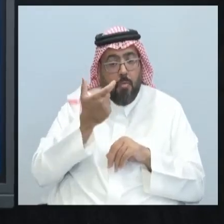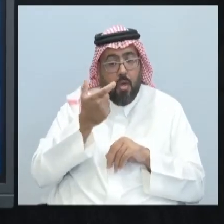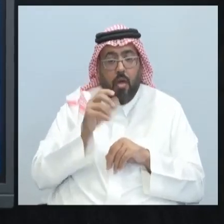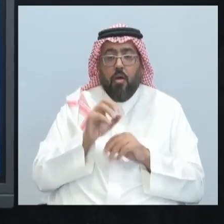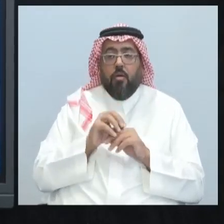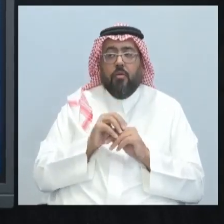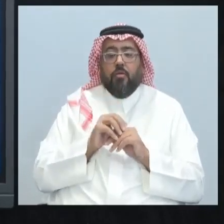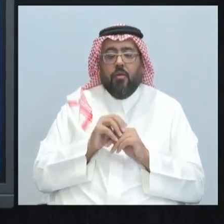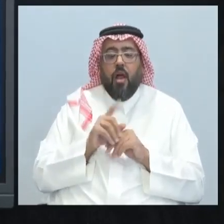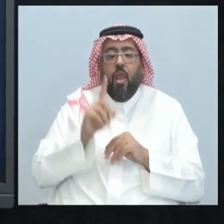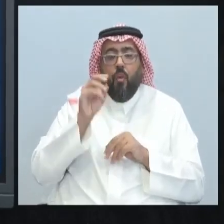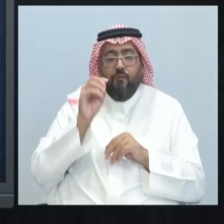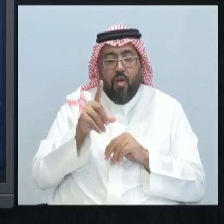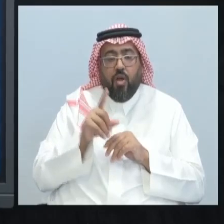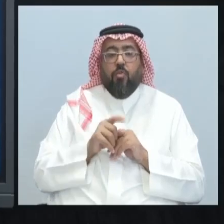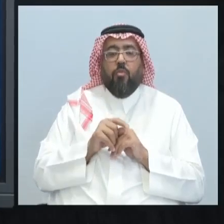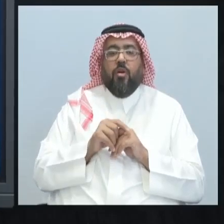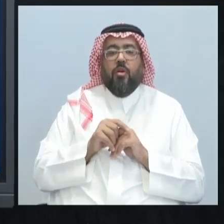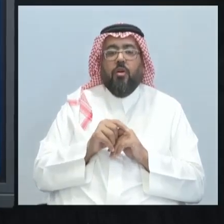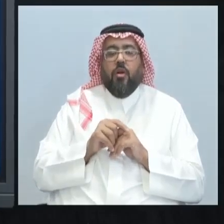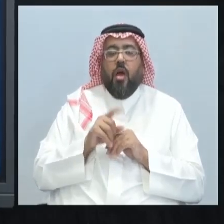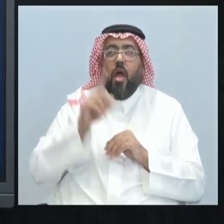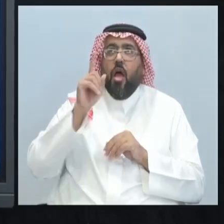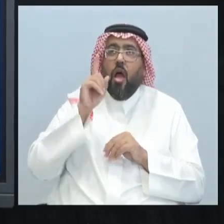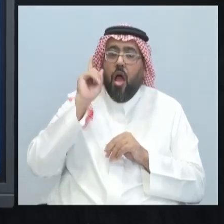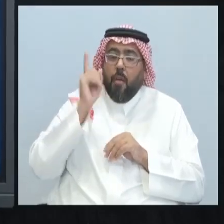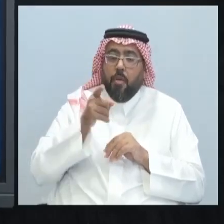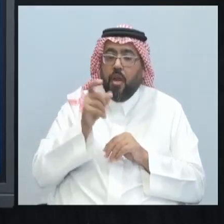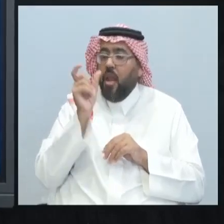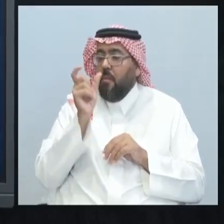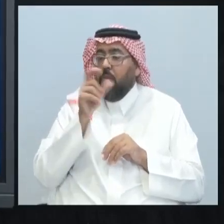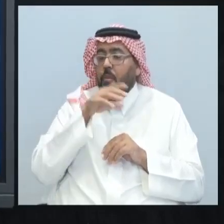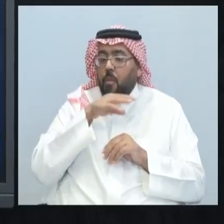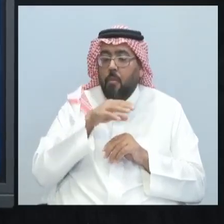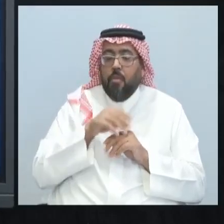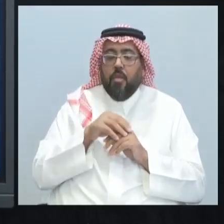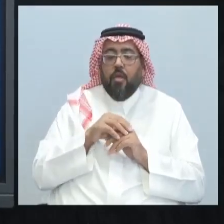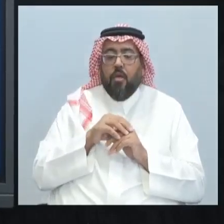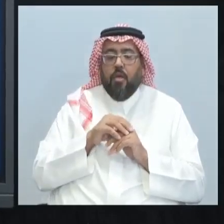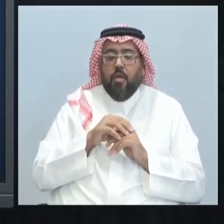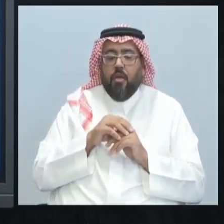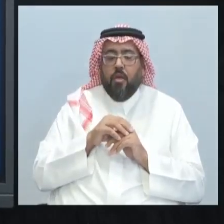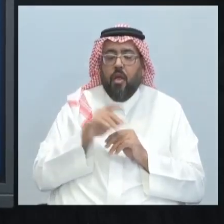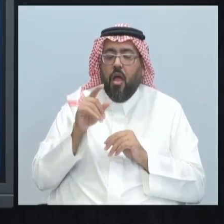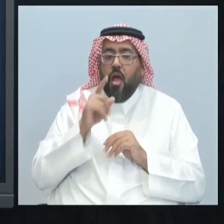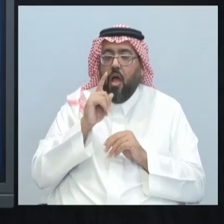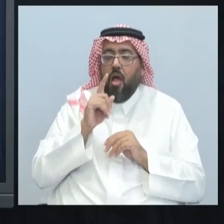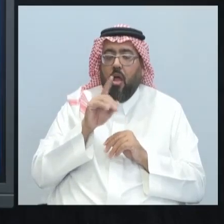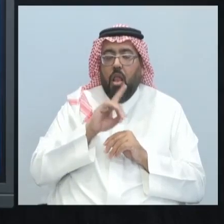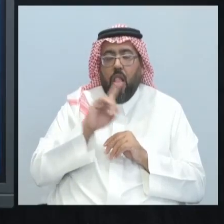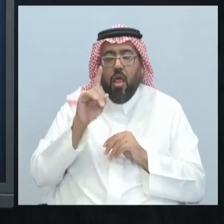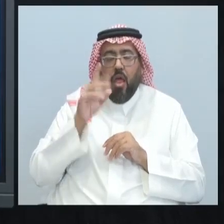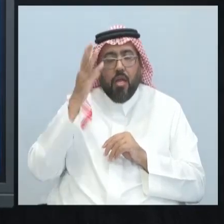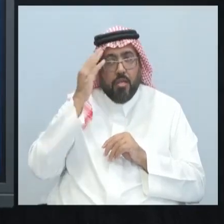الله فيكم تنفيذا لامر نبيكم صلى الله عليه وسلم وكذلك لا ننسى حق